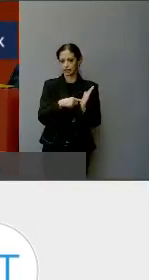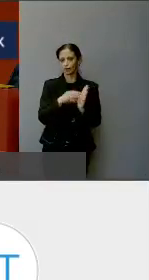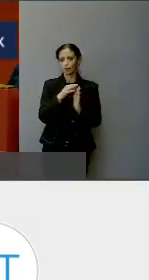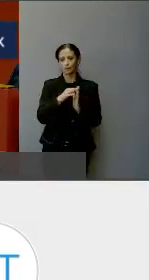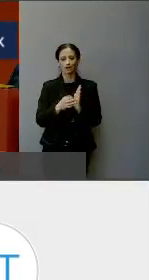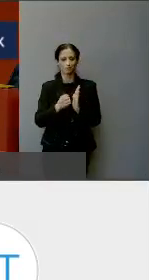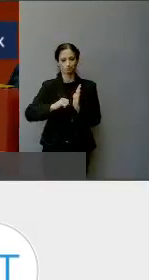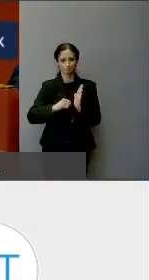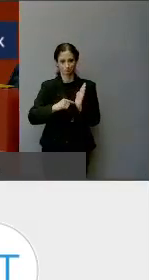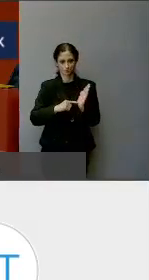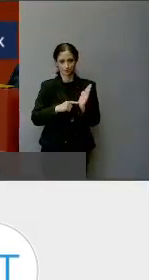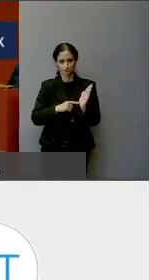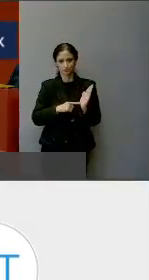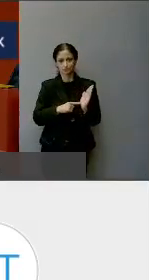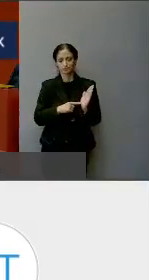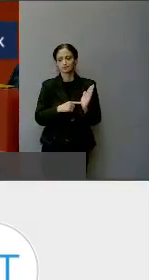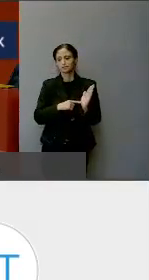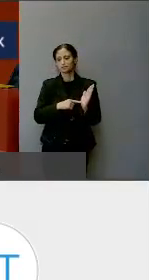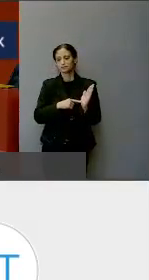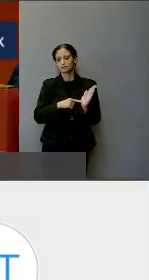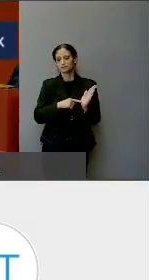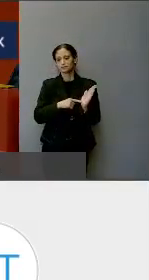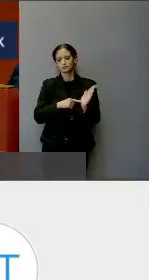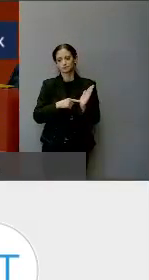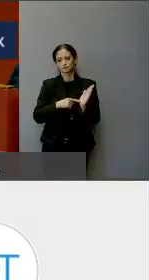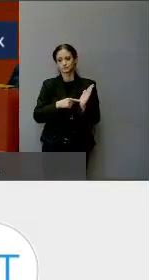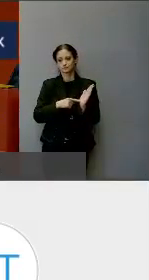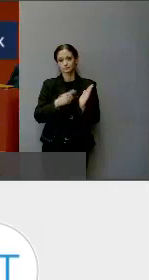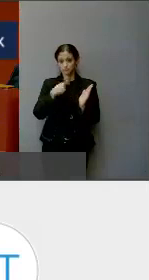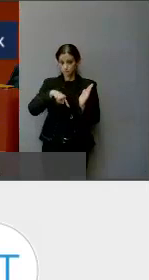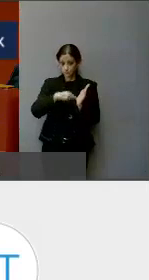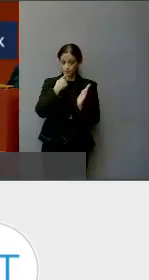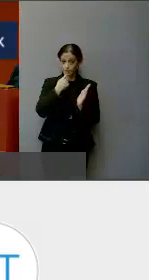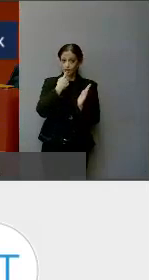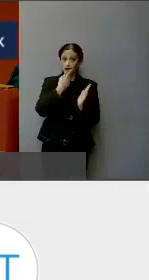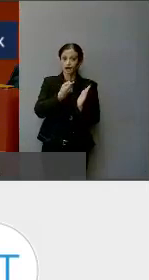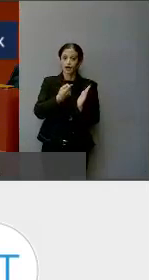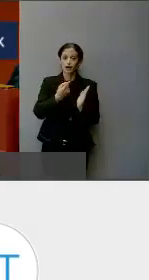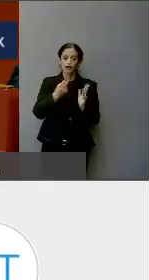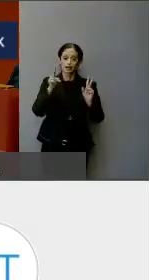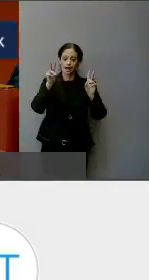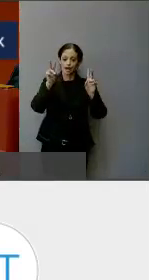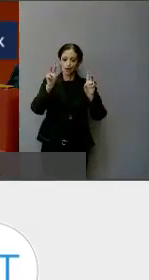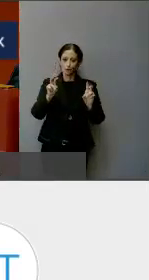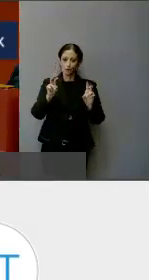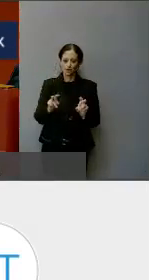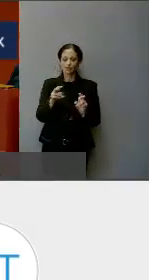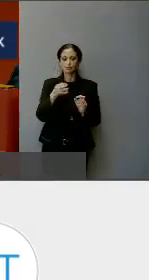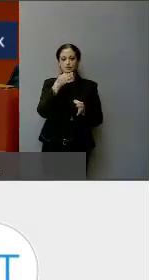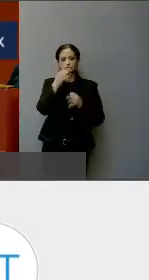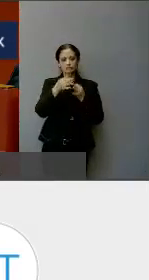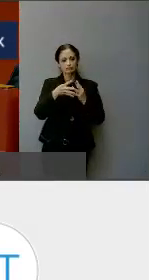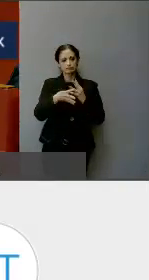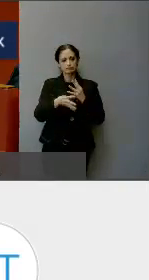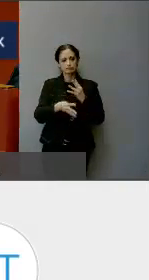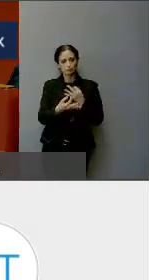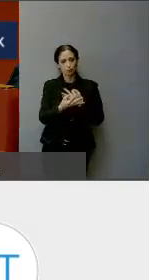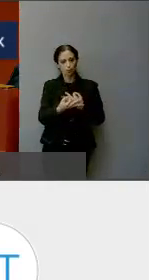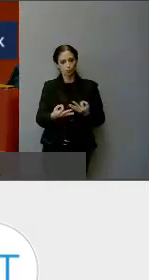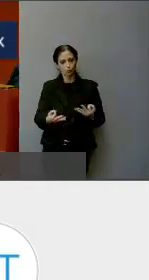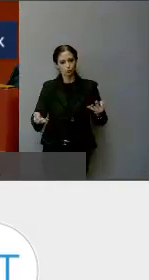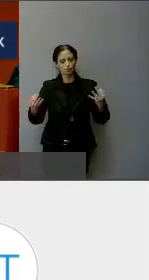diciamo che naturalmente gran parte dei temi che sono stati illustrati bene molto bene dai nostri colleghi sono stati